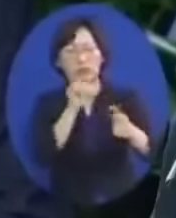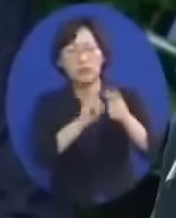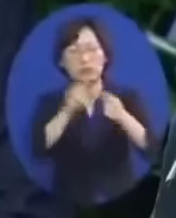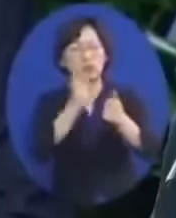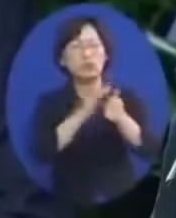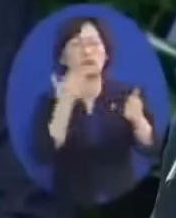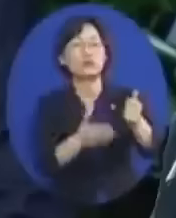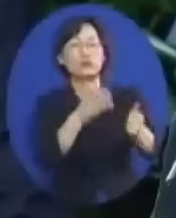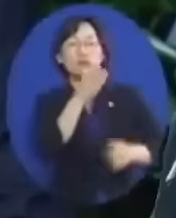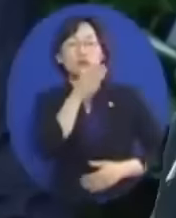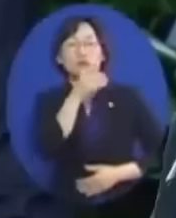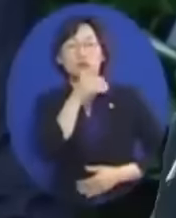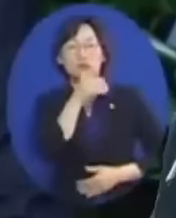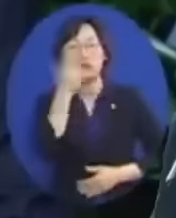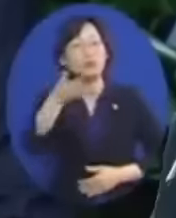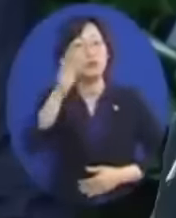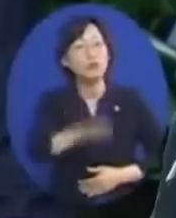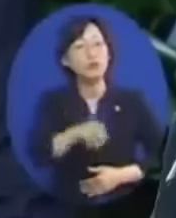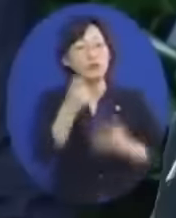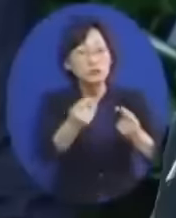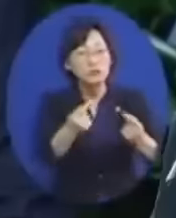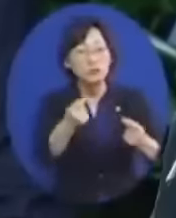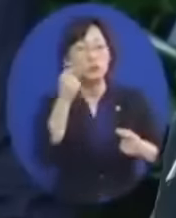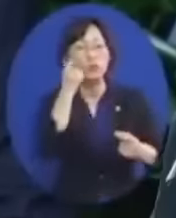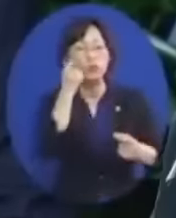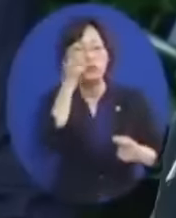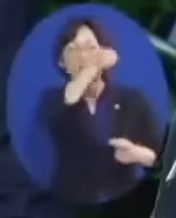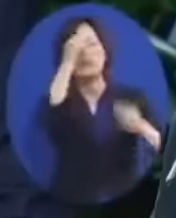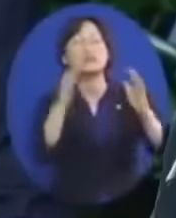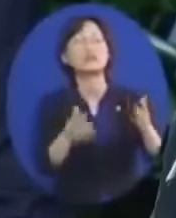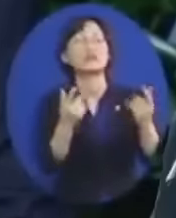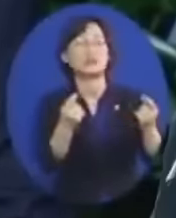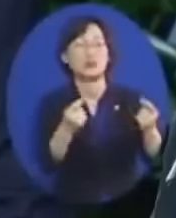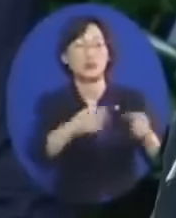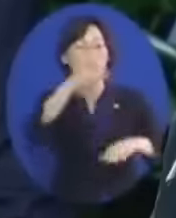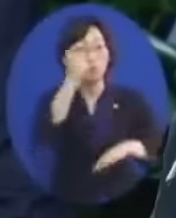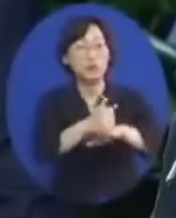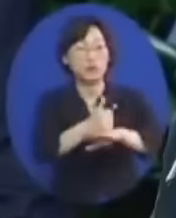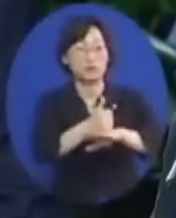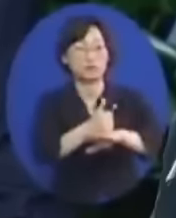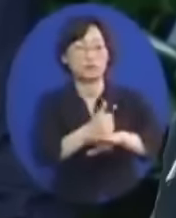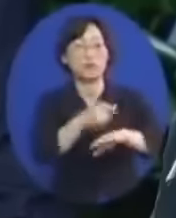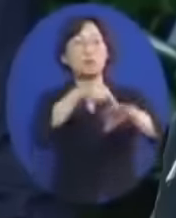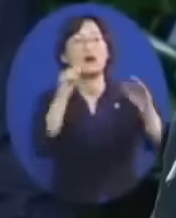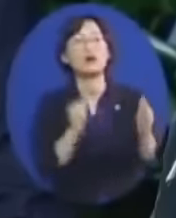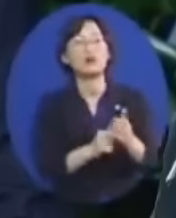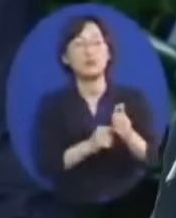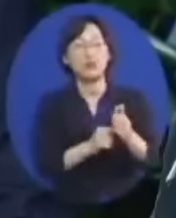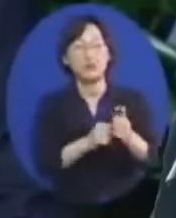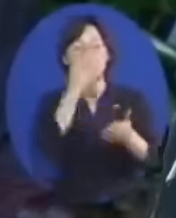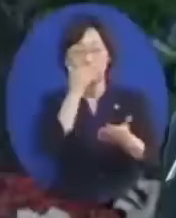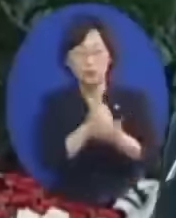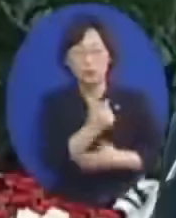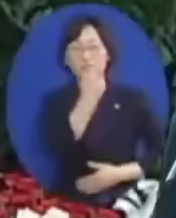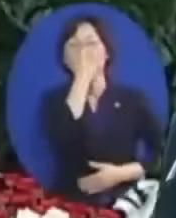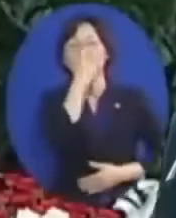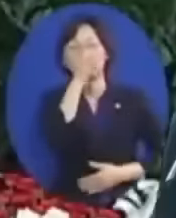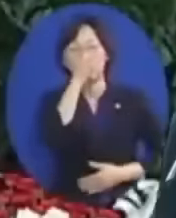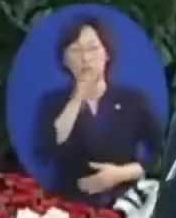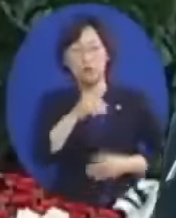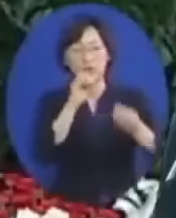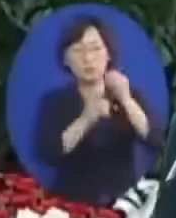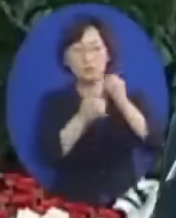걸. 그러나 그러지 못하는 것이 인생인 것입니다. 결과는 마음의 정죄감인 것입니다.